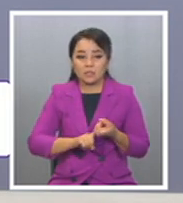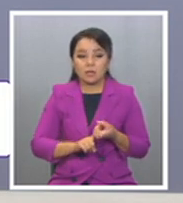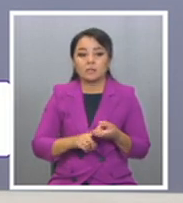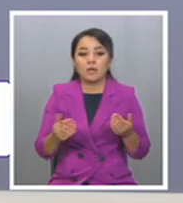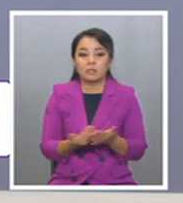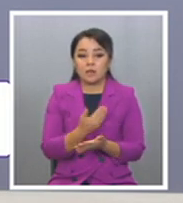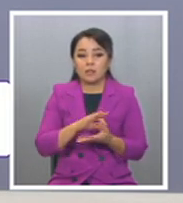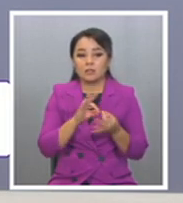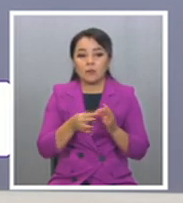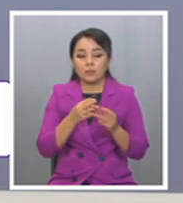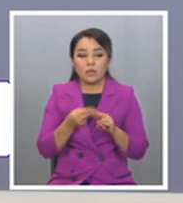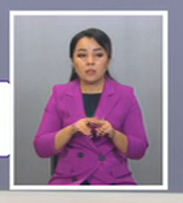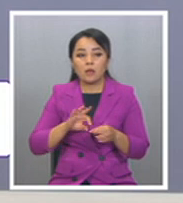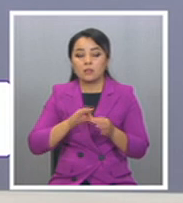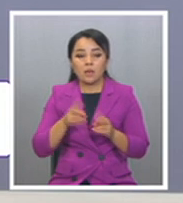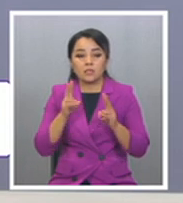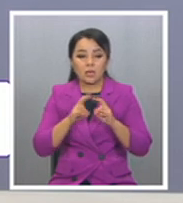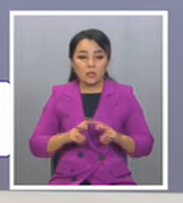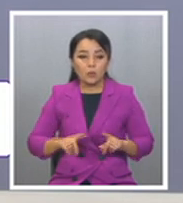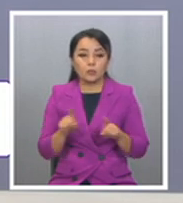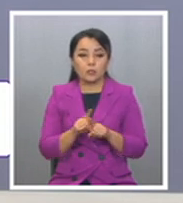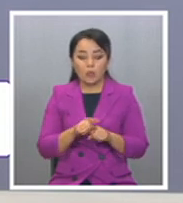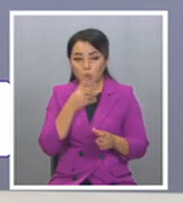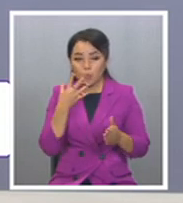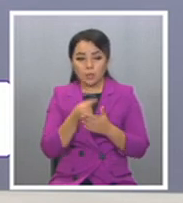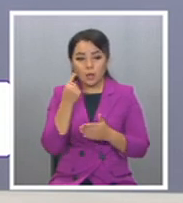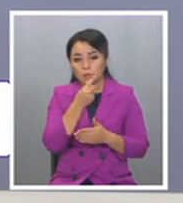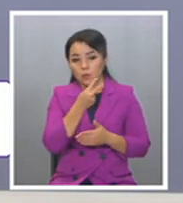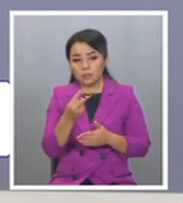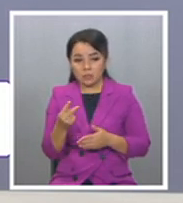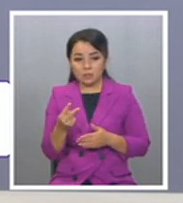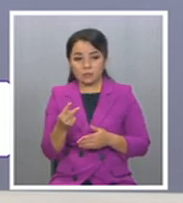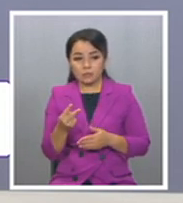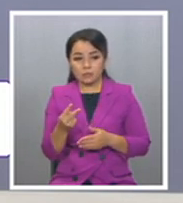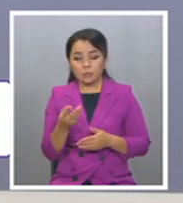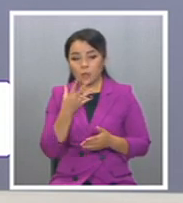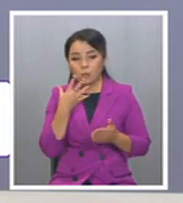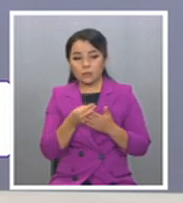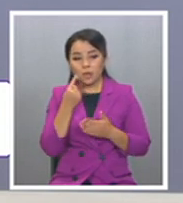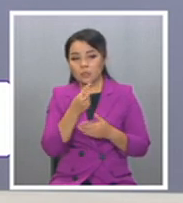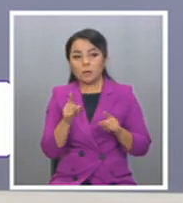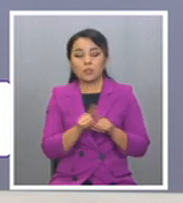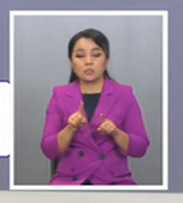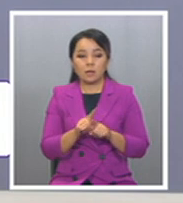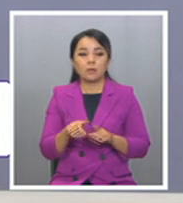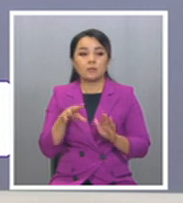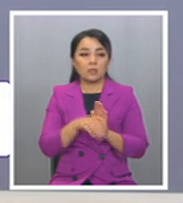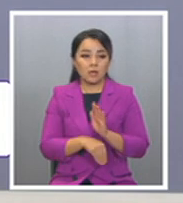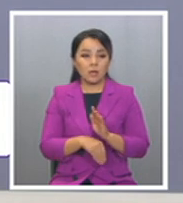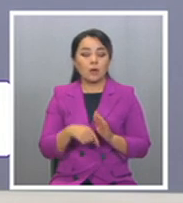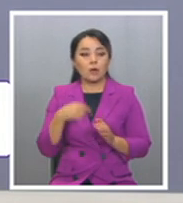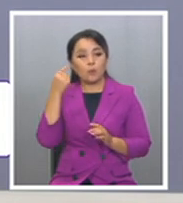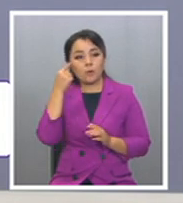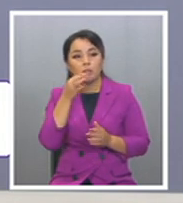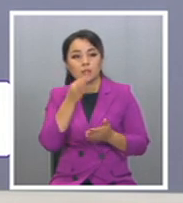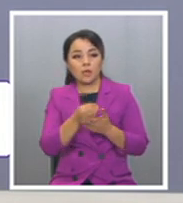деректерді егжей-тегжейлі зерттеп, өз көзқарастарыңызды, өз көзқарастарыңызбен ой елегінен